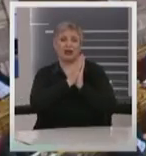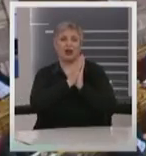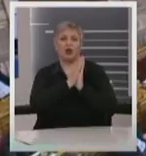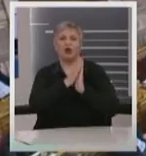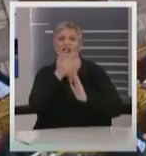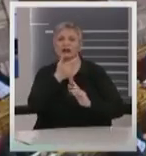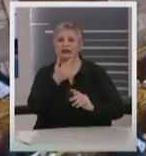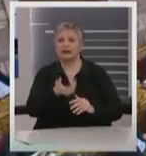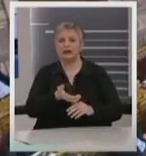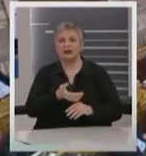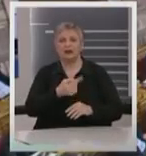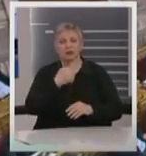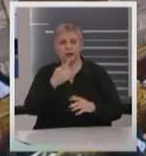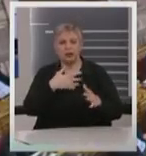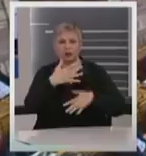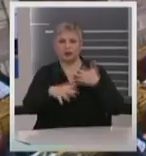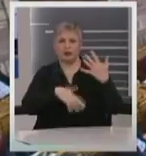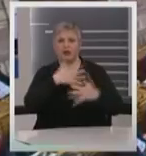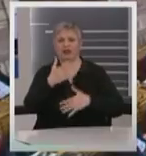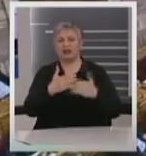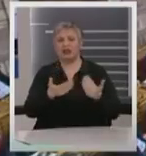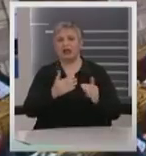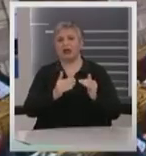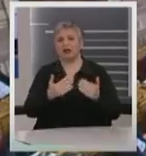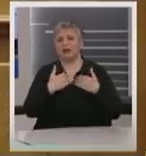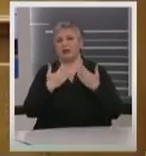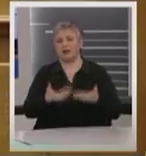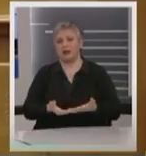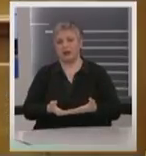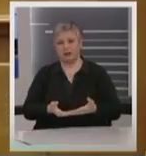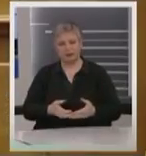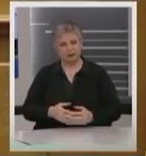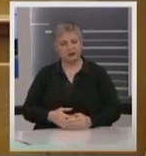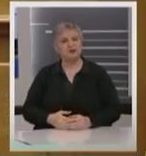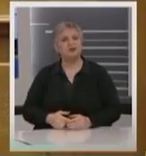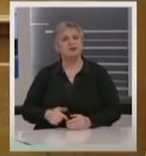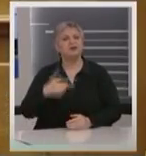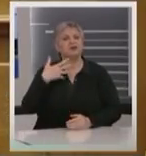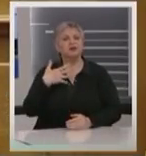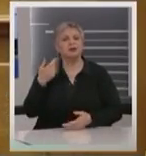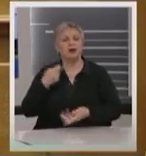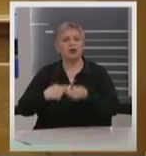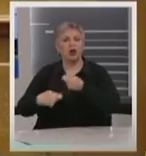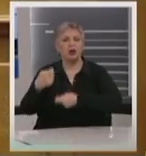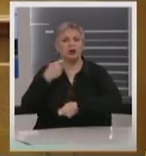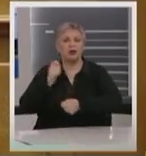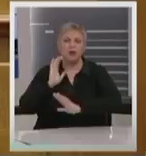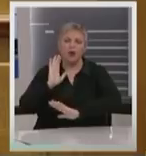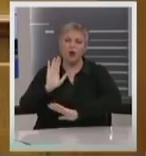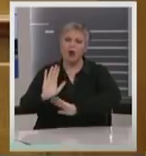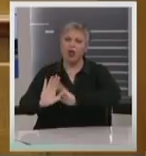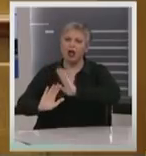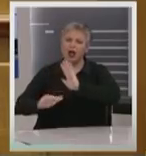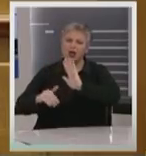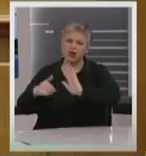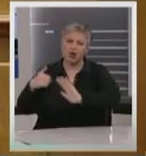Παρακαλώ, κάντε ησυχία. Λοιπόν, έλα. Μεγάλες επιχειρήσεις με ιστορία δεκαετιών κλείνουν τα εργοστάσια τους,